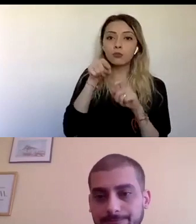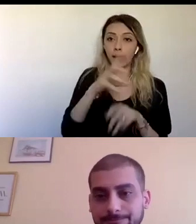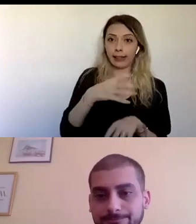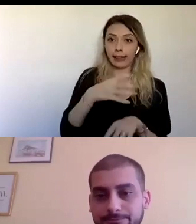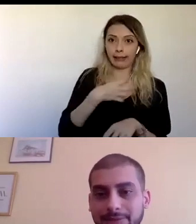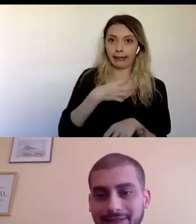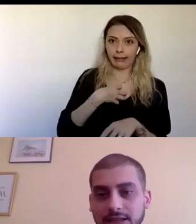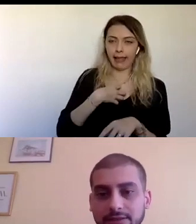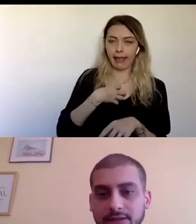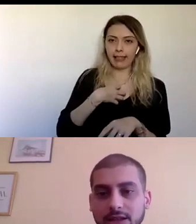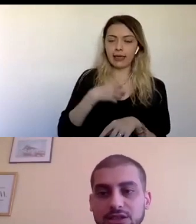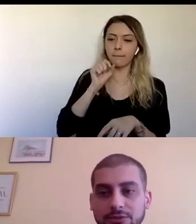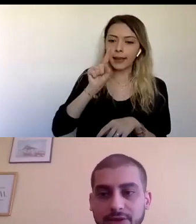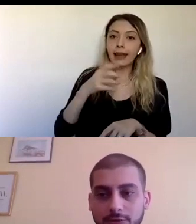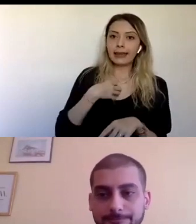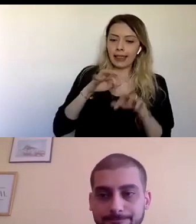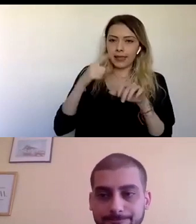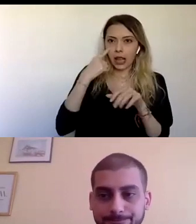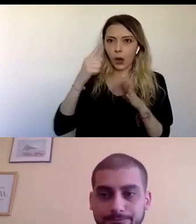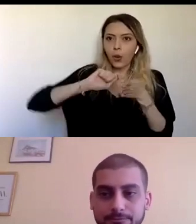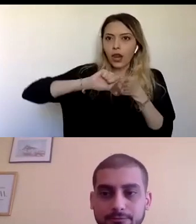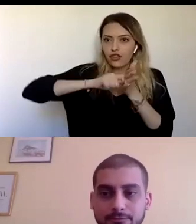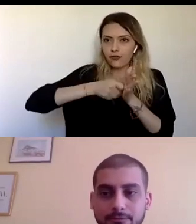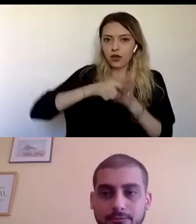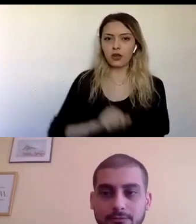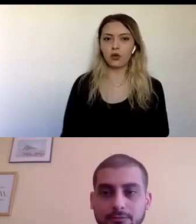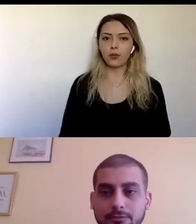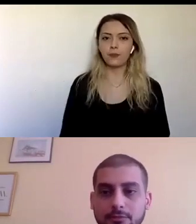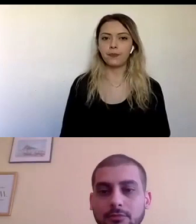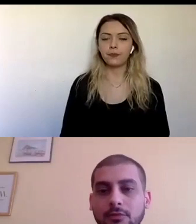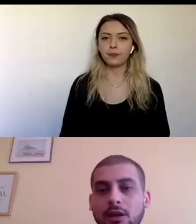şifreleniyor. Bilgisayarında şifreleniyor.